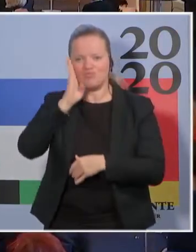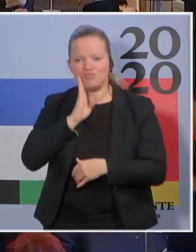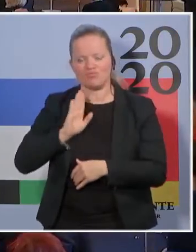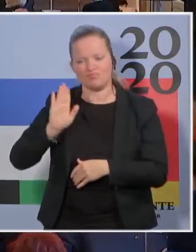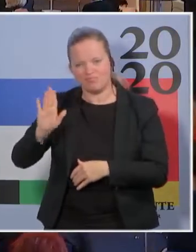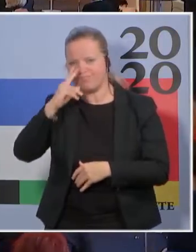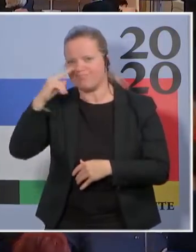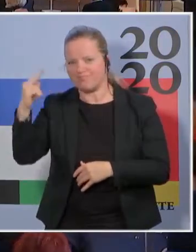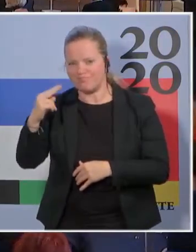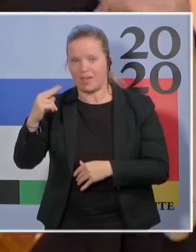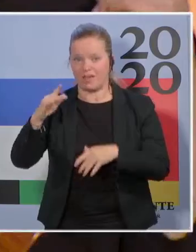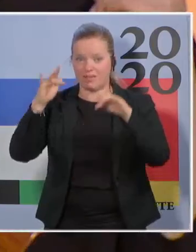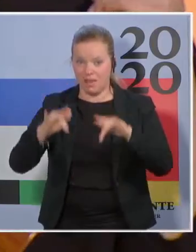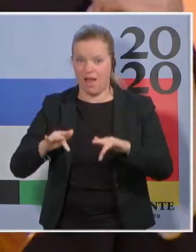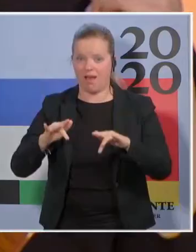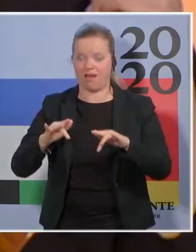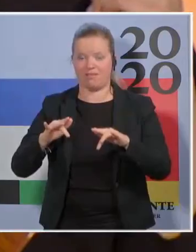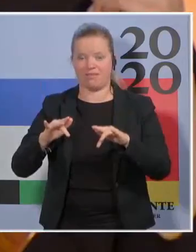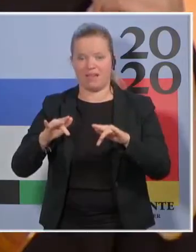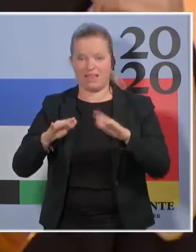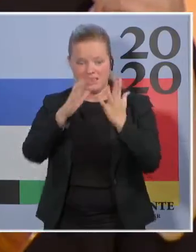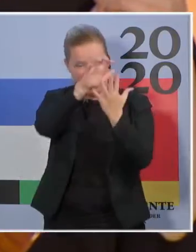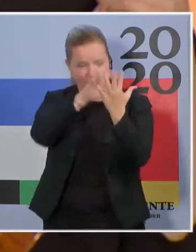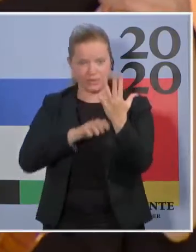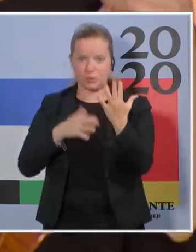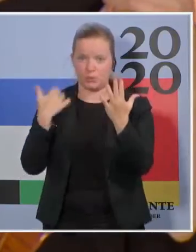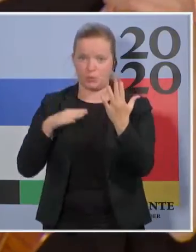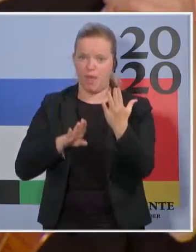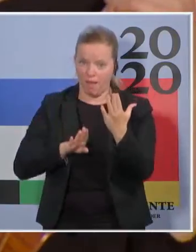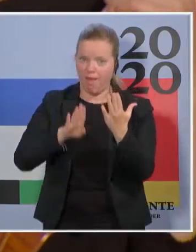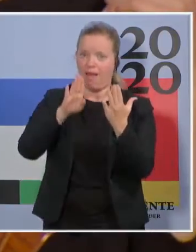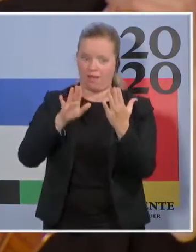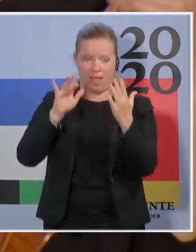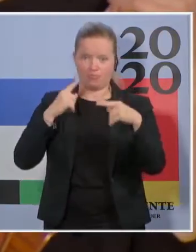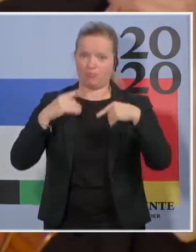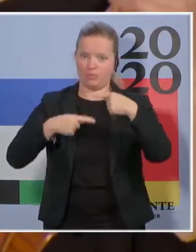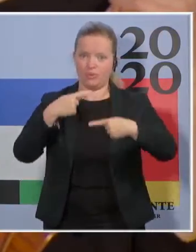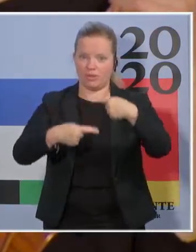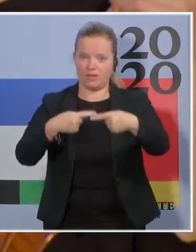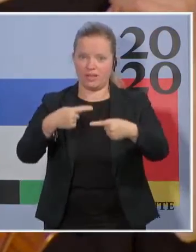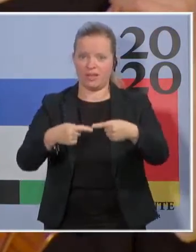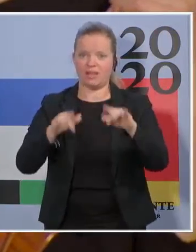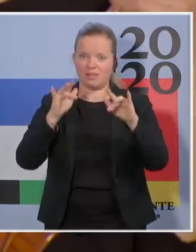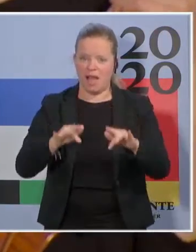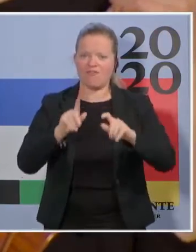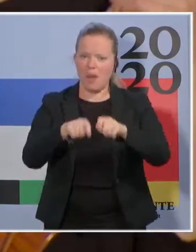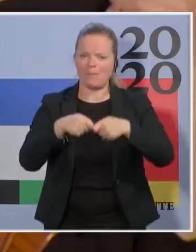dieser erstaunlichen Karriere eines Textes, der sich als, wenn ich das salopp so sagen darf, verbindliche